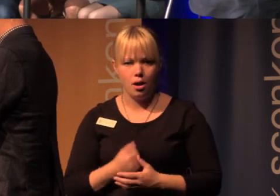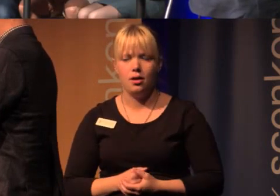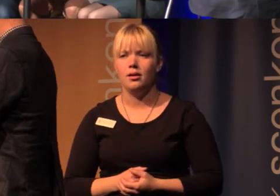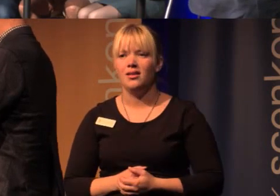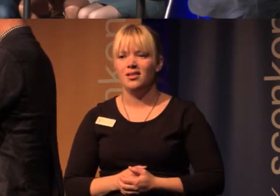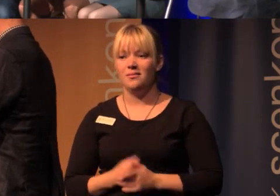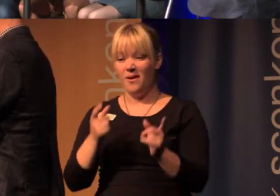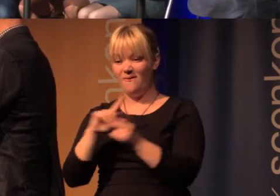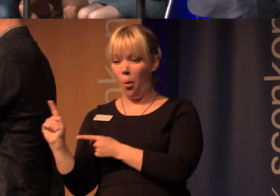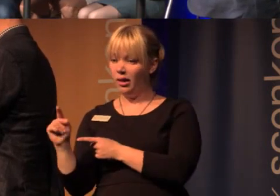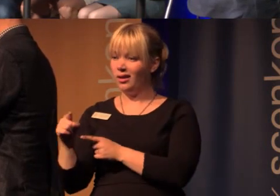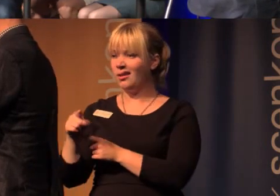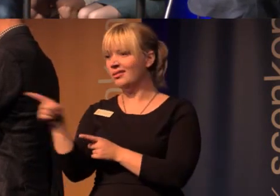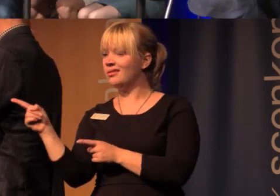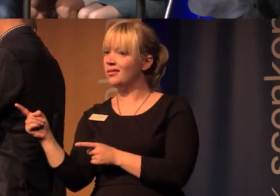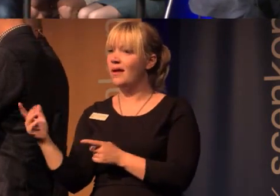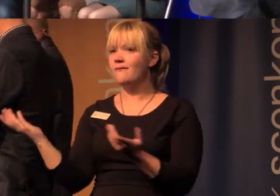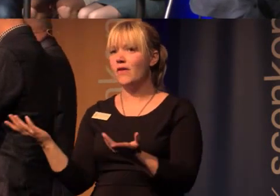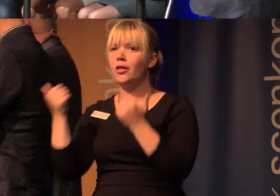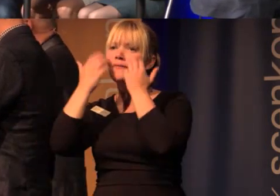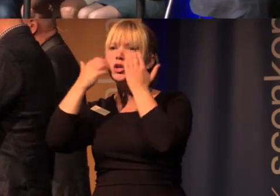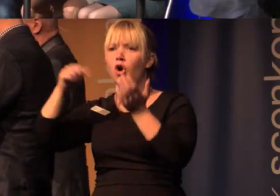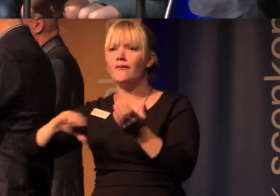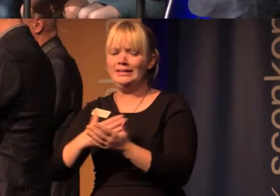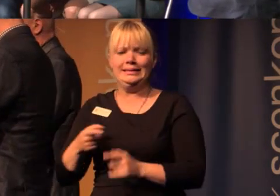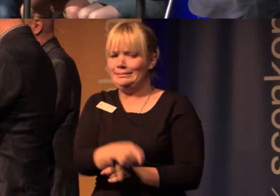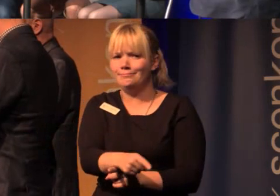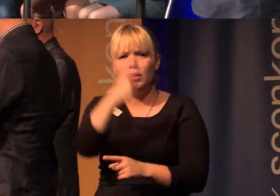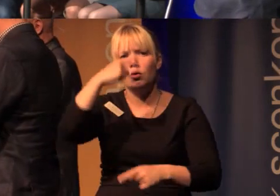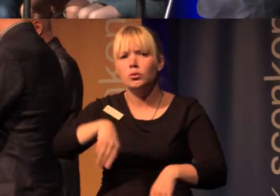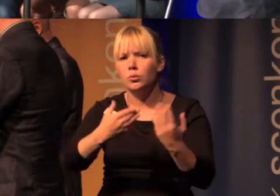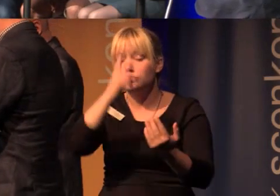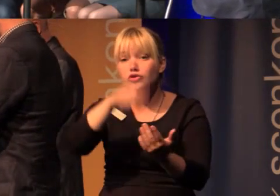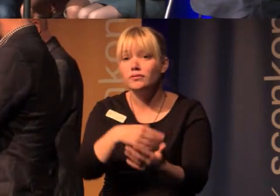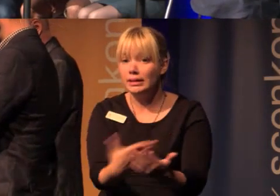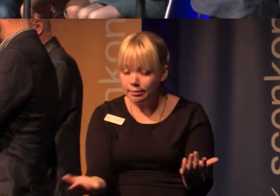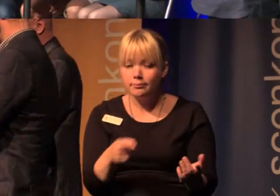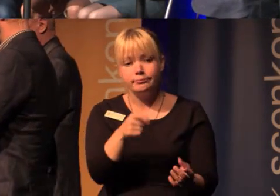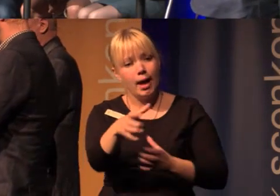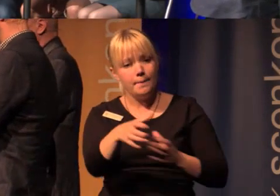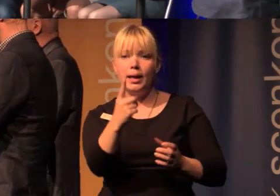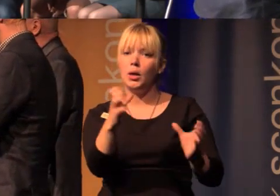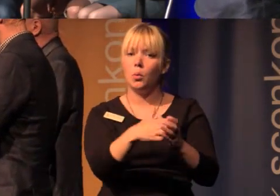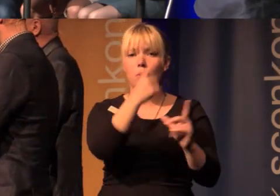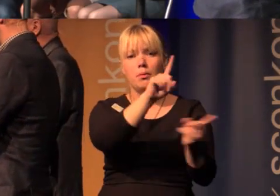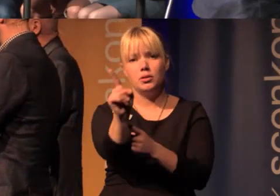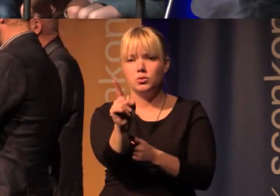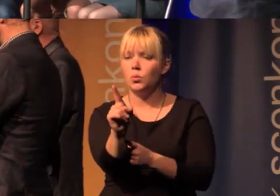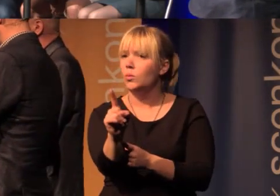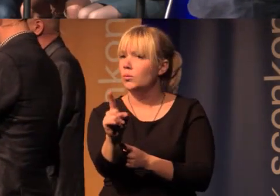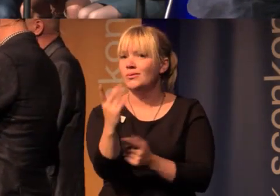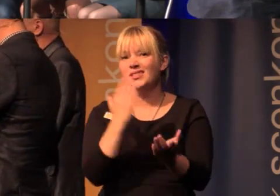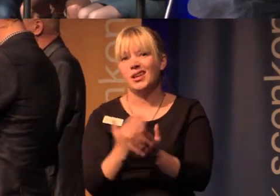att, så att säga, konsumera till dagligdags. Det är inte det syfte, utan det finns för en grupp människor. Det kommer förmodligen inte vara det